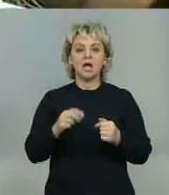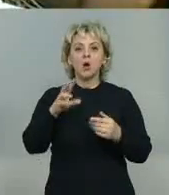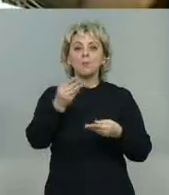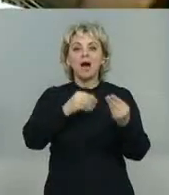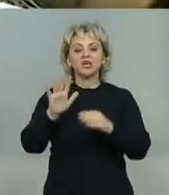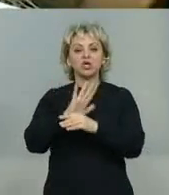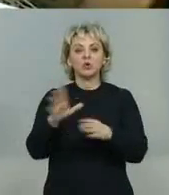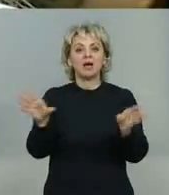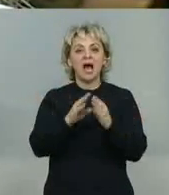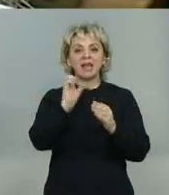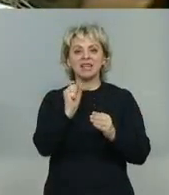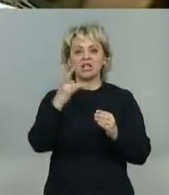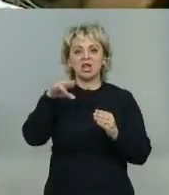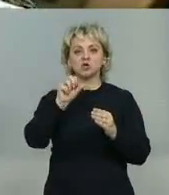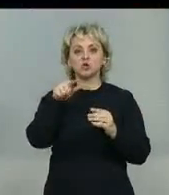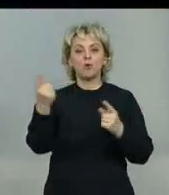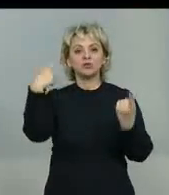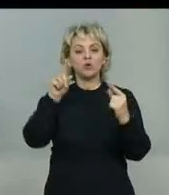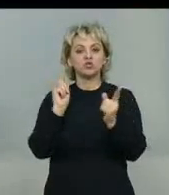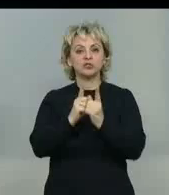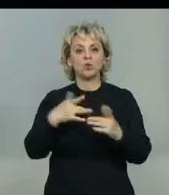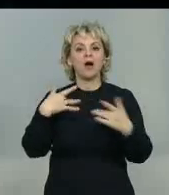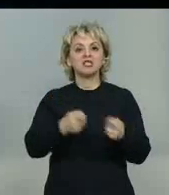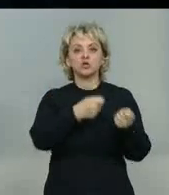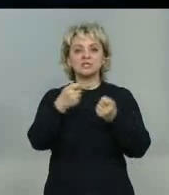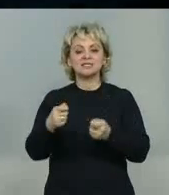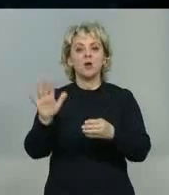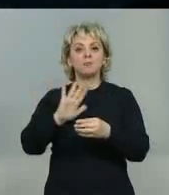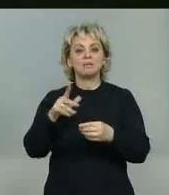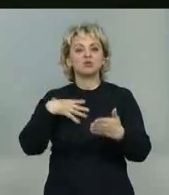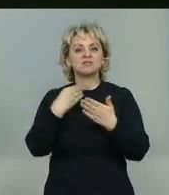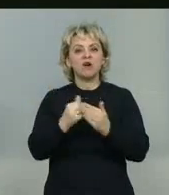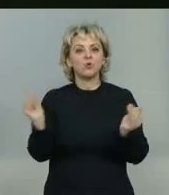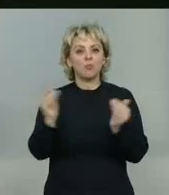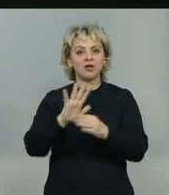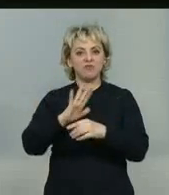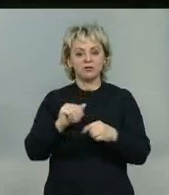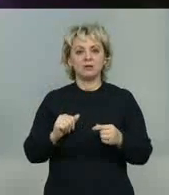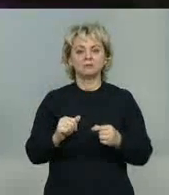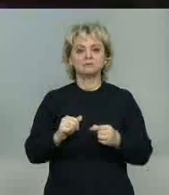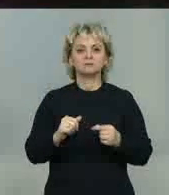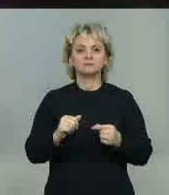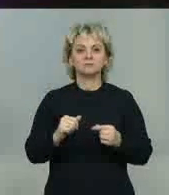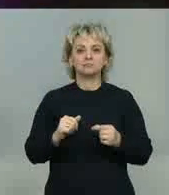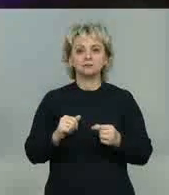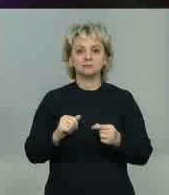«Магия кино» с Андреем Носковым. На творческую встречу артист привез премьеру своей короткометражки.